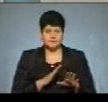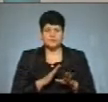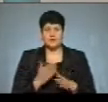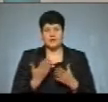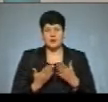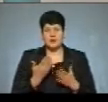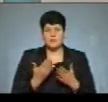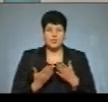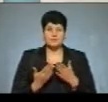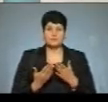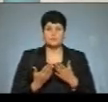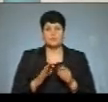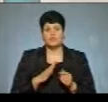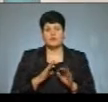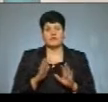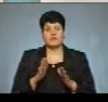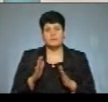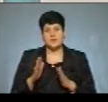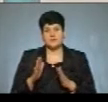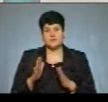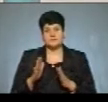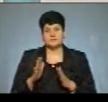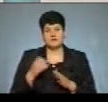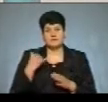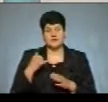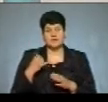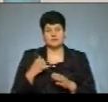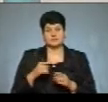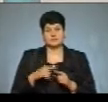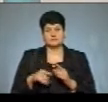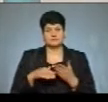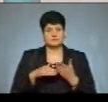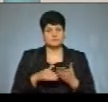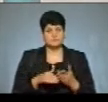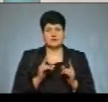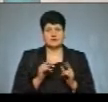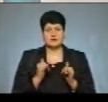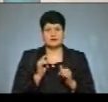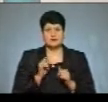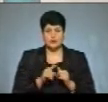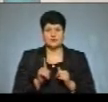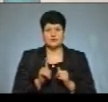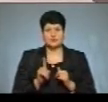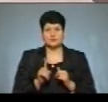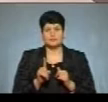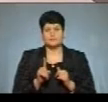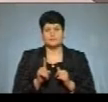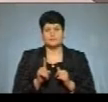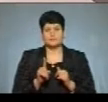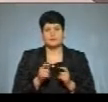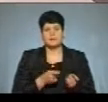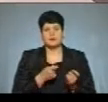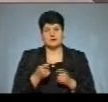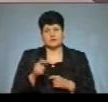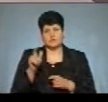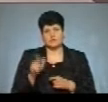знову ж таки, іноді бувають випадки виклику бригади екстреної допомоги тільки для того, щоб доставити пацієнта до